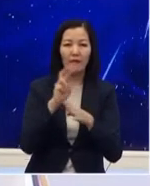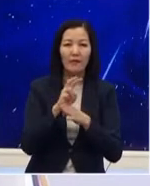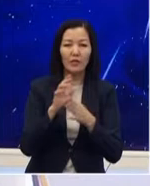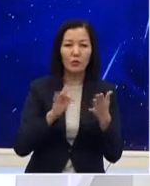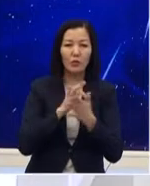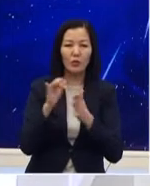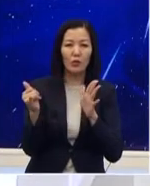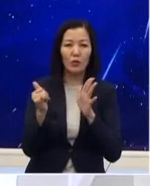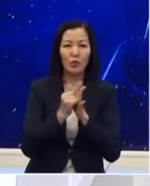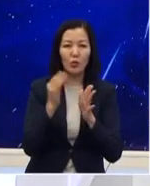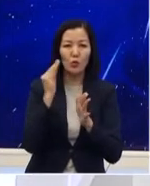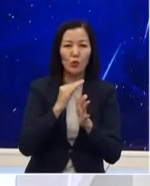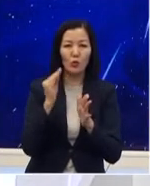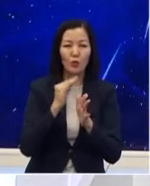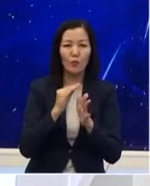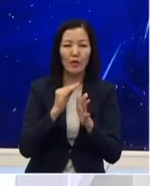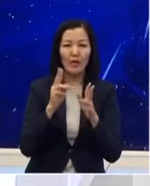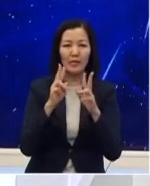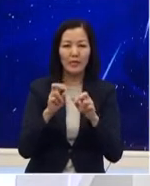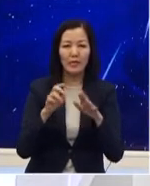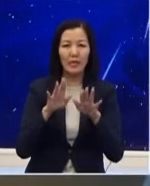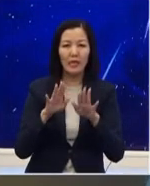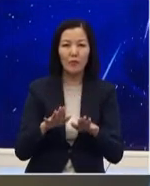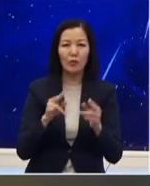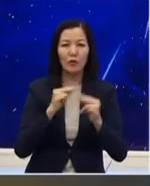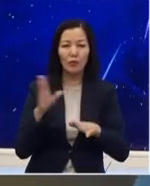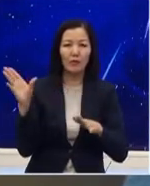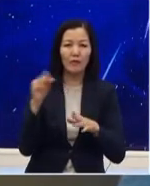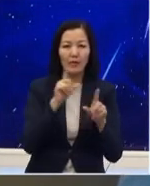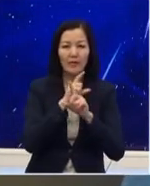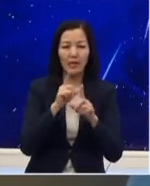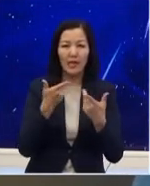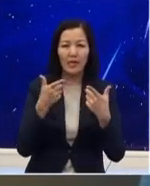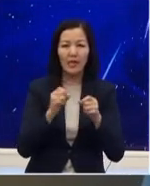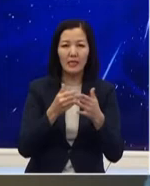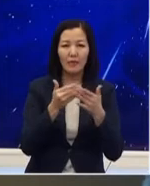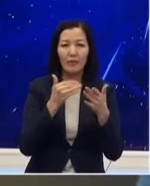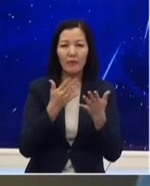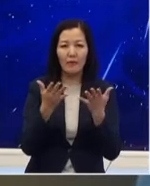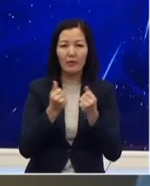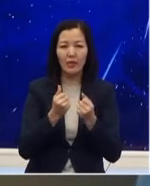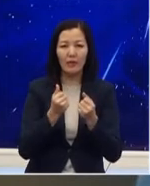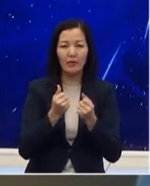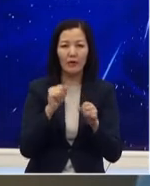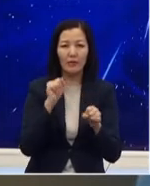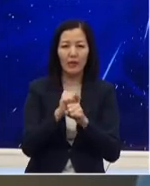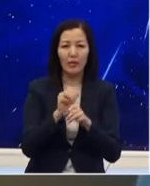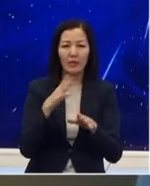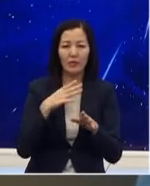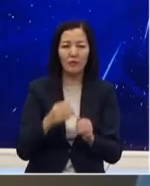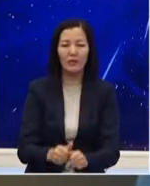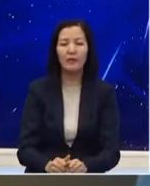город Уштобе установлен санитарный пост. Работа всех заведений, где предусмотрено получение выигрыша, приостановлена.